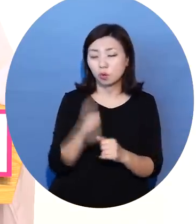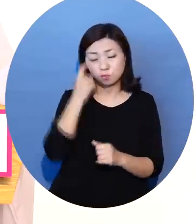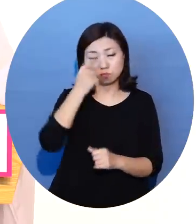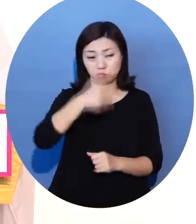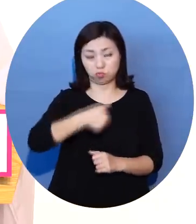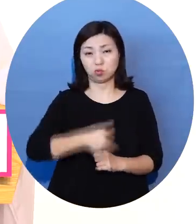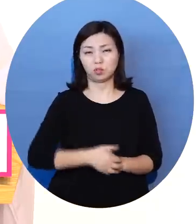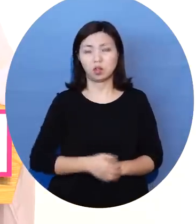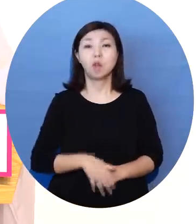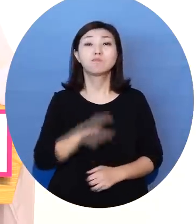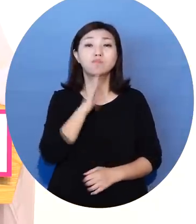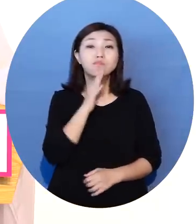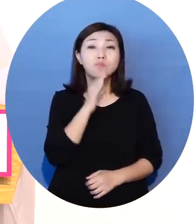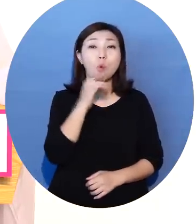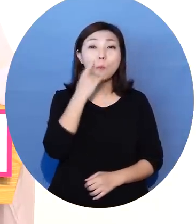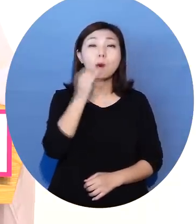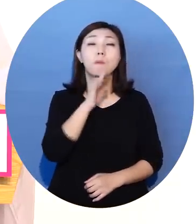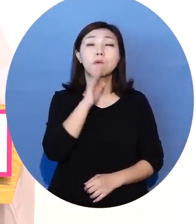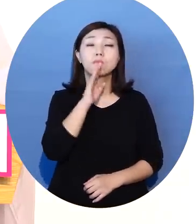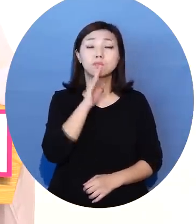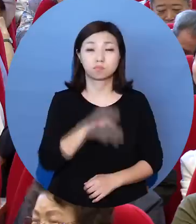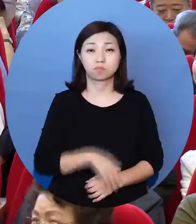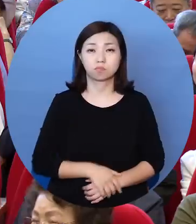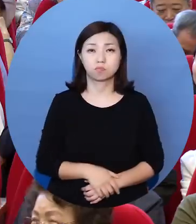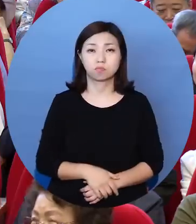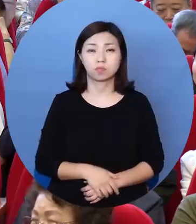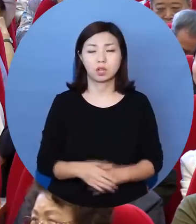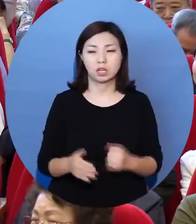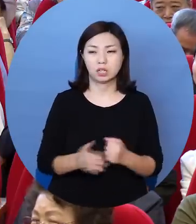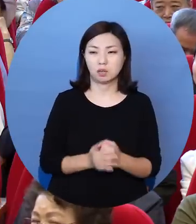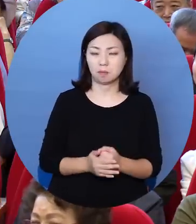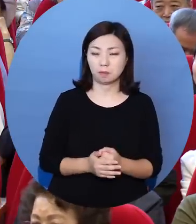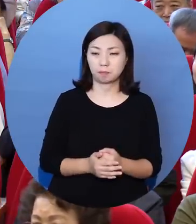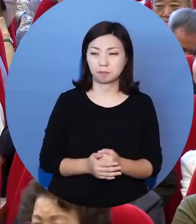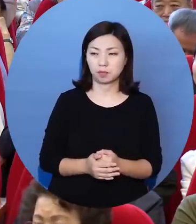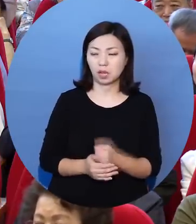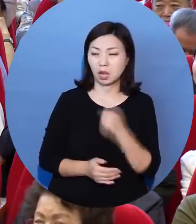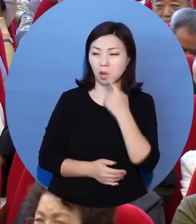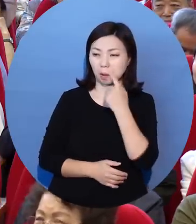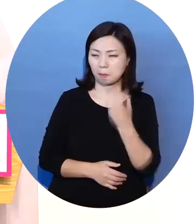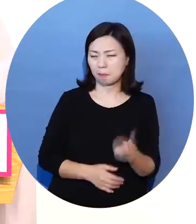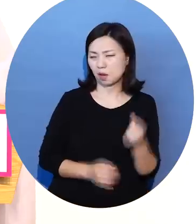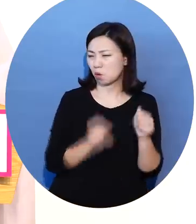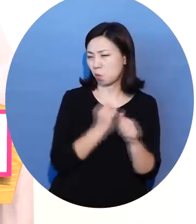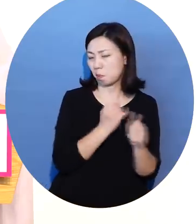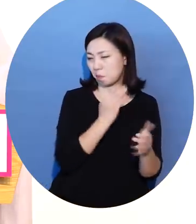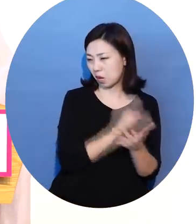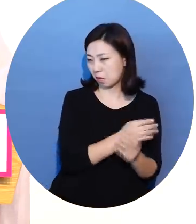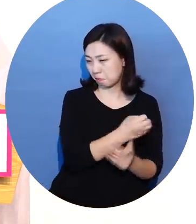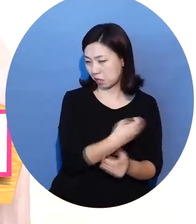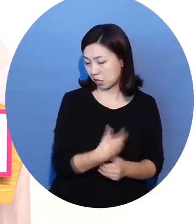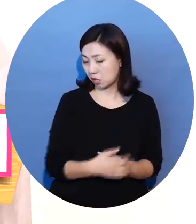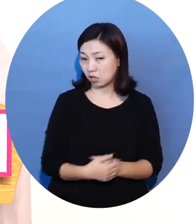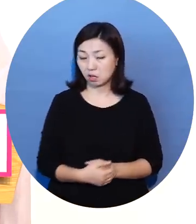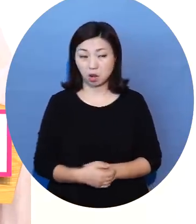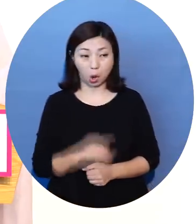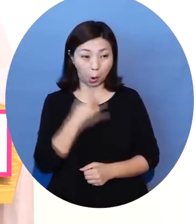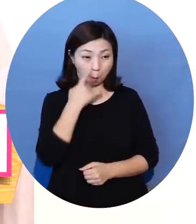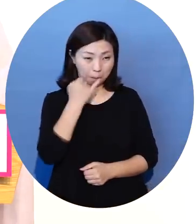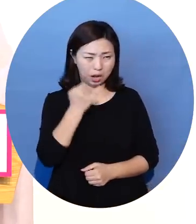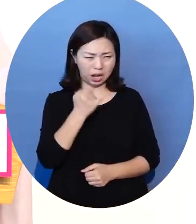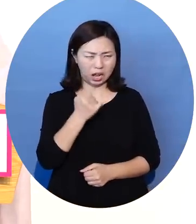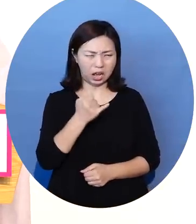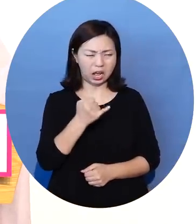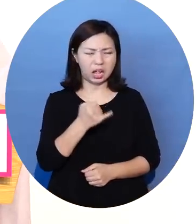그건 맞는 말이에요. 그건 일리가 있는 말이에요. 그러니까 일찍 결혼하지 말라고 이렇게. 에이구, 그거는 엄마가 하나는 알고 하나는 모르는